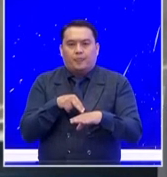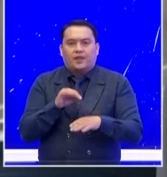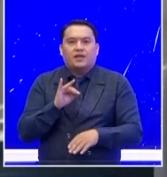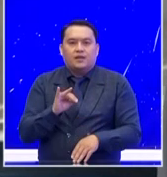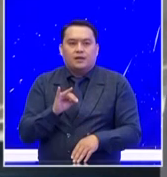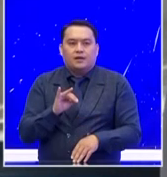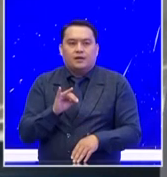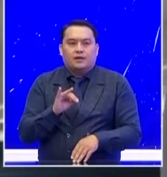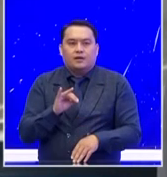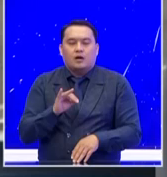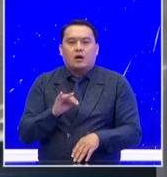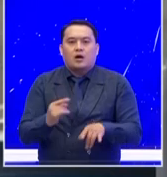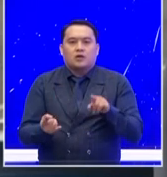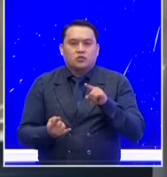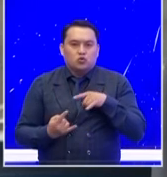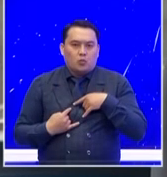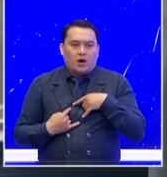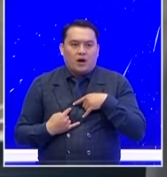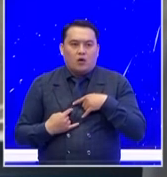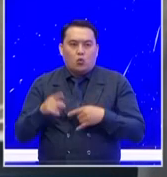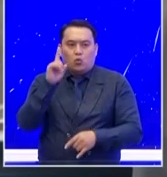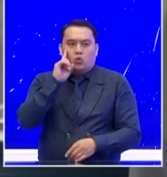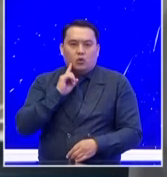Также в данных костюмах